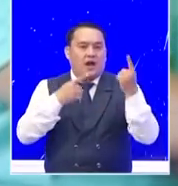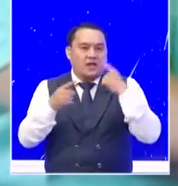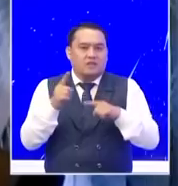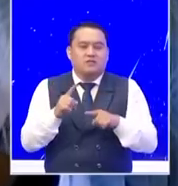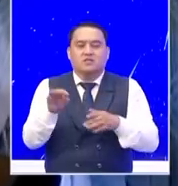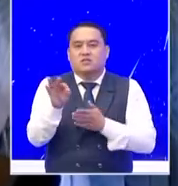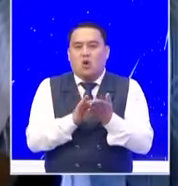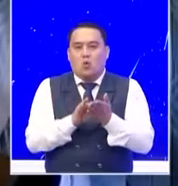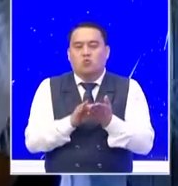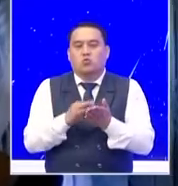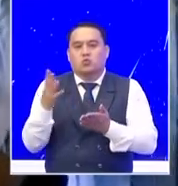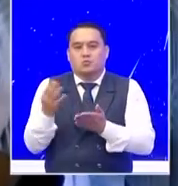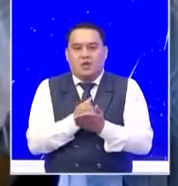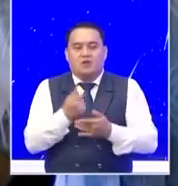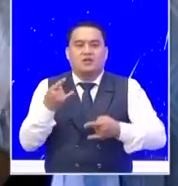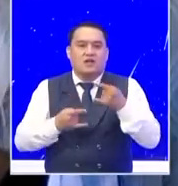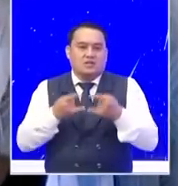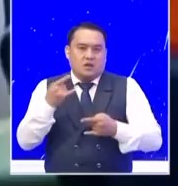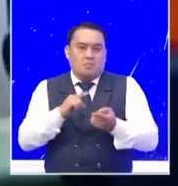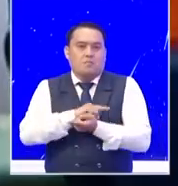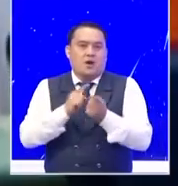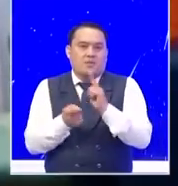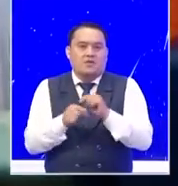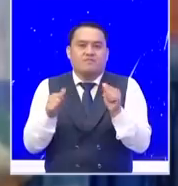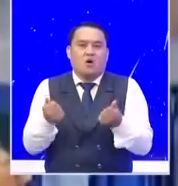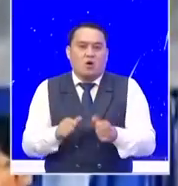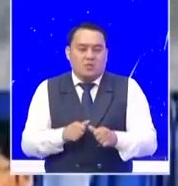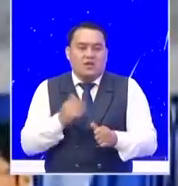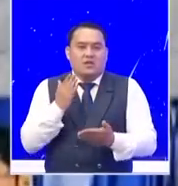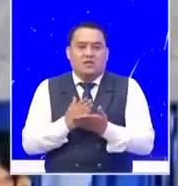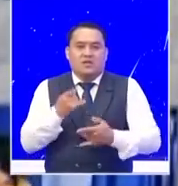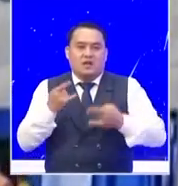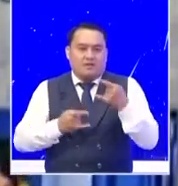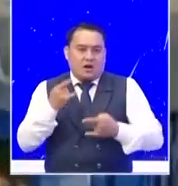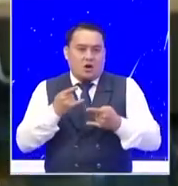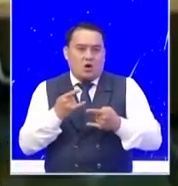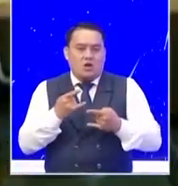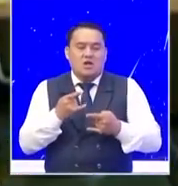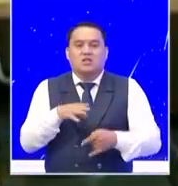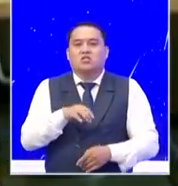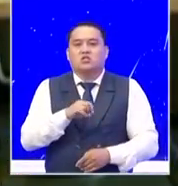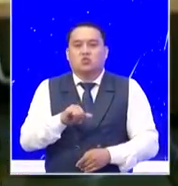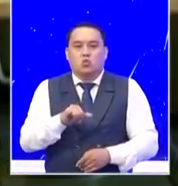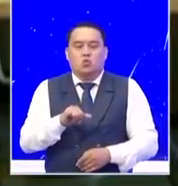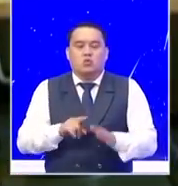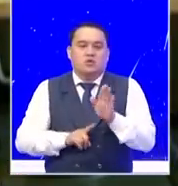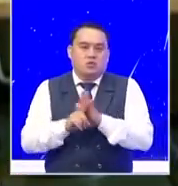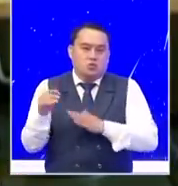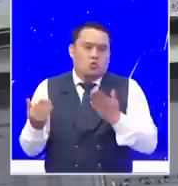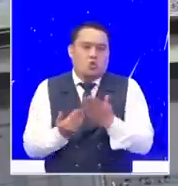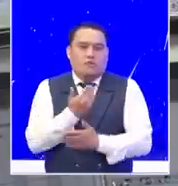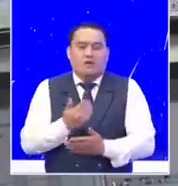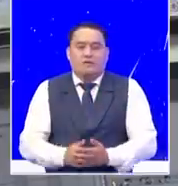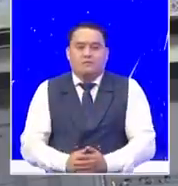которые сразу же возымели успех у телезрителей, и поменять формат тогда действующей телепродукции. Вот так эфир ЖТСУ заиграл новыми